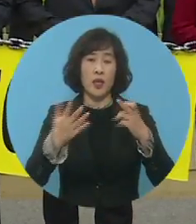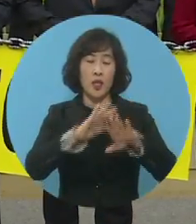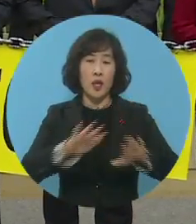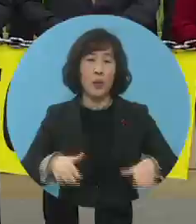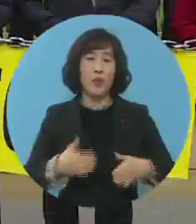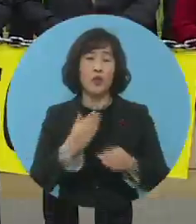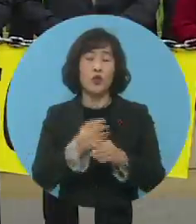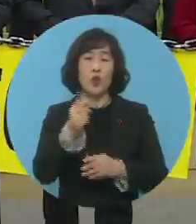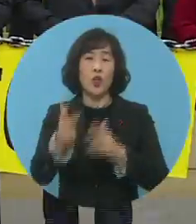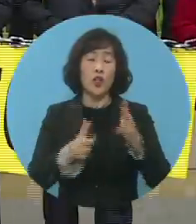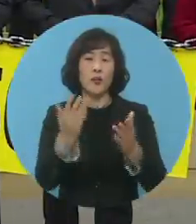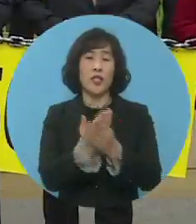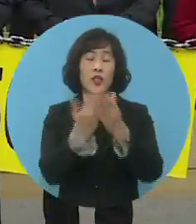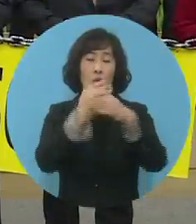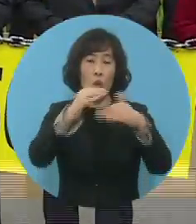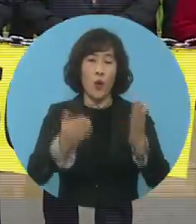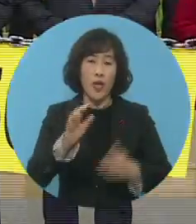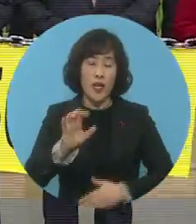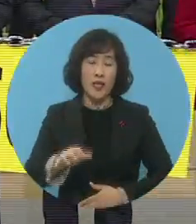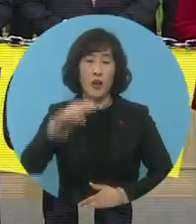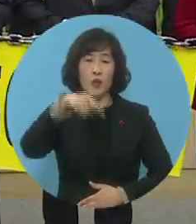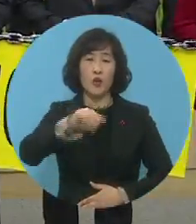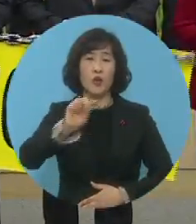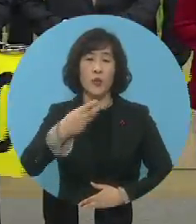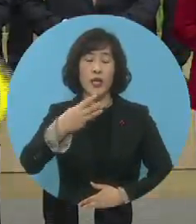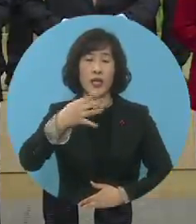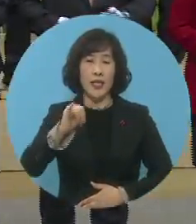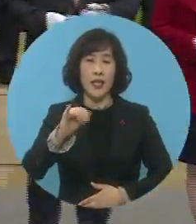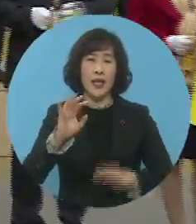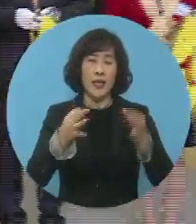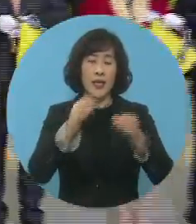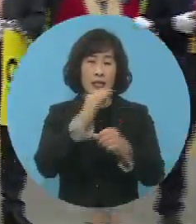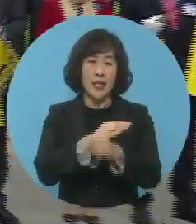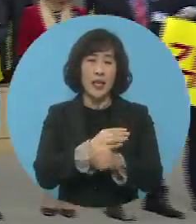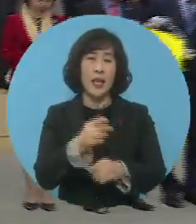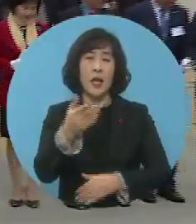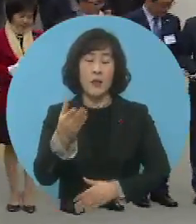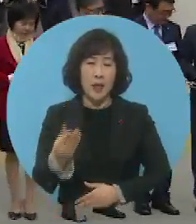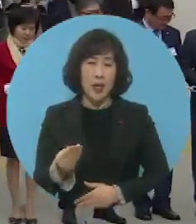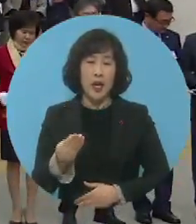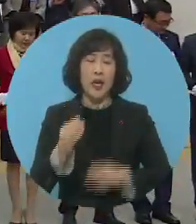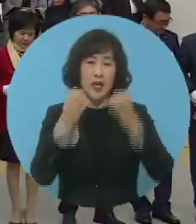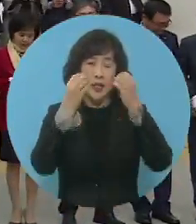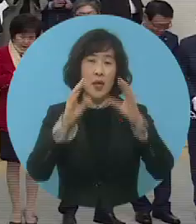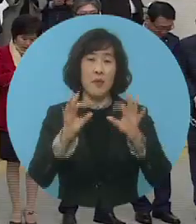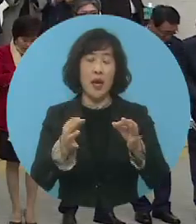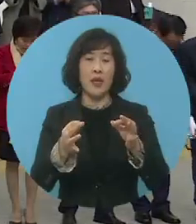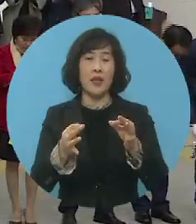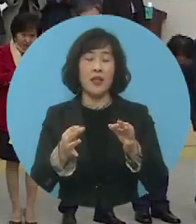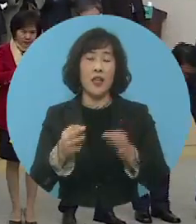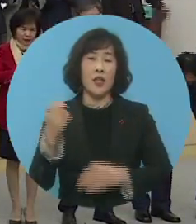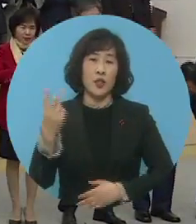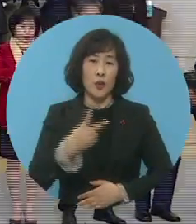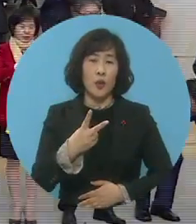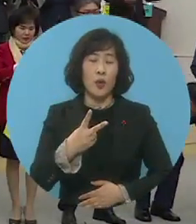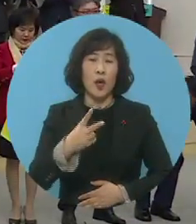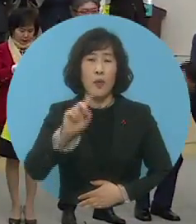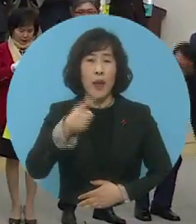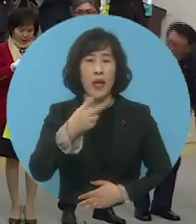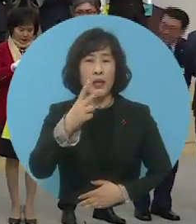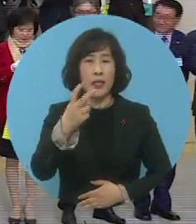오는 28일 전라남도 중소기업진흥원에서 주빌리 은행이 사들인 채권과 새마을금고 신협에서